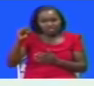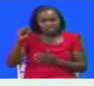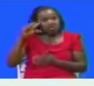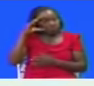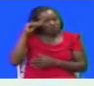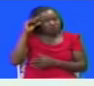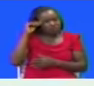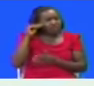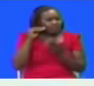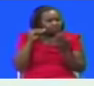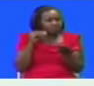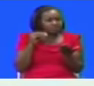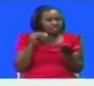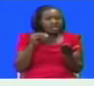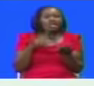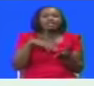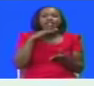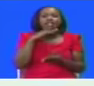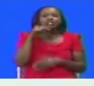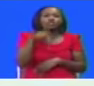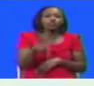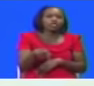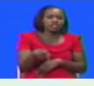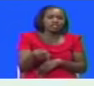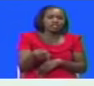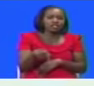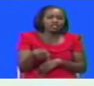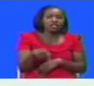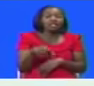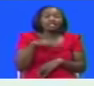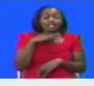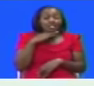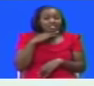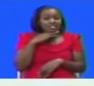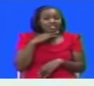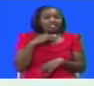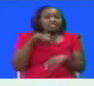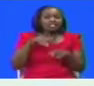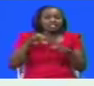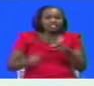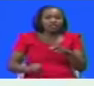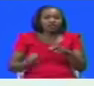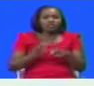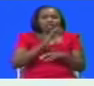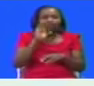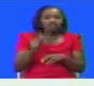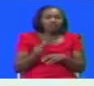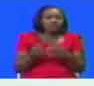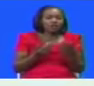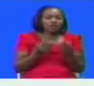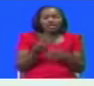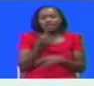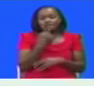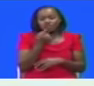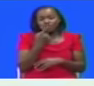al-Maruf TSS, amefariki mapema leo asubuhi. Marehemu alifariki akiwa nchini Afrika Kusini, ambako alikuwa akipokea